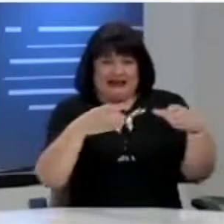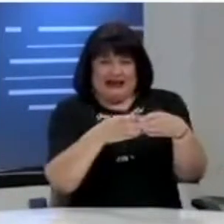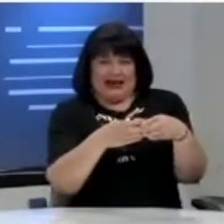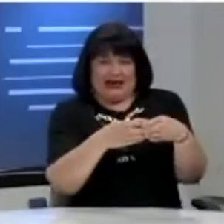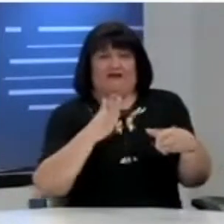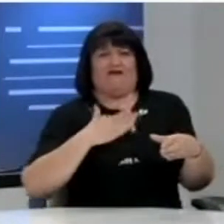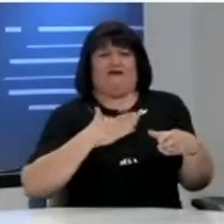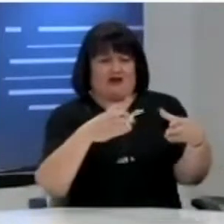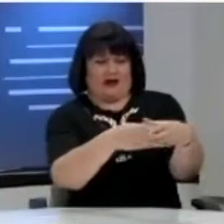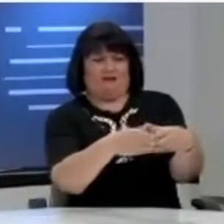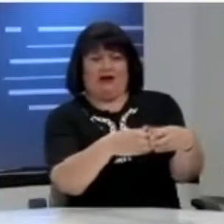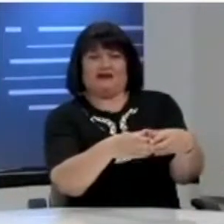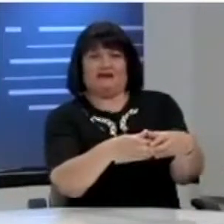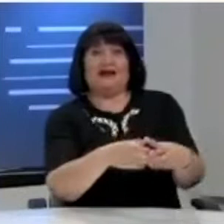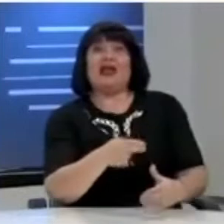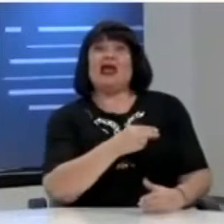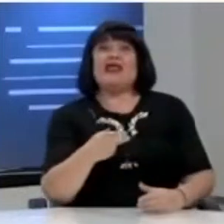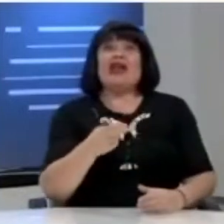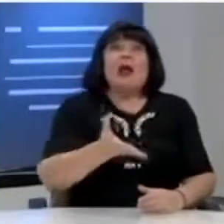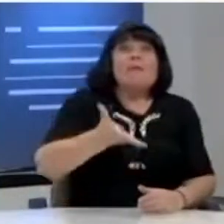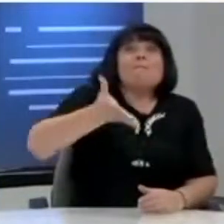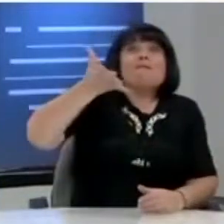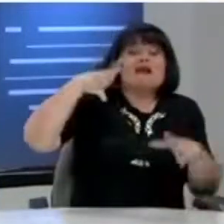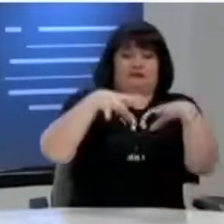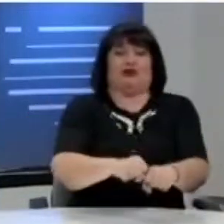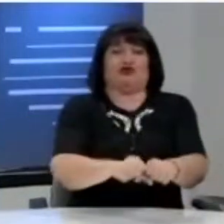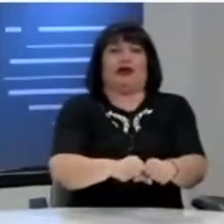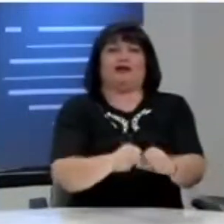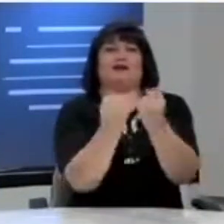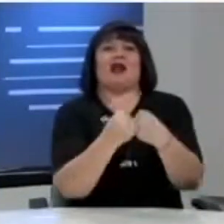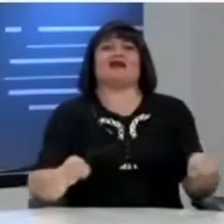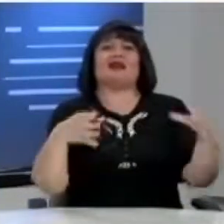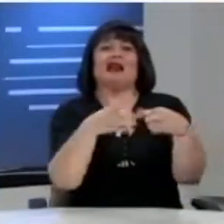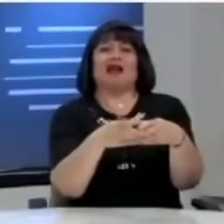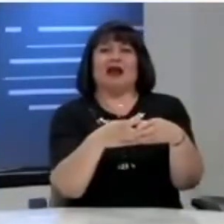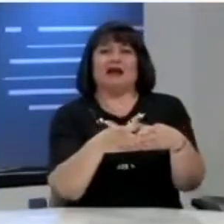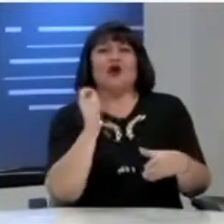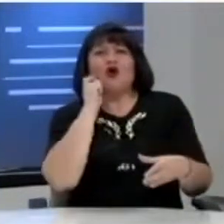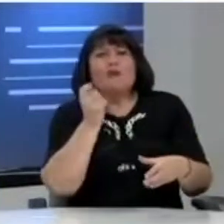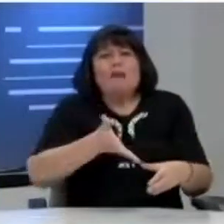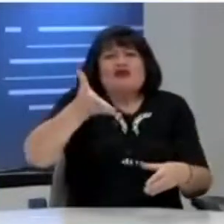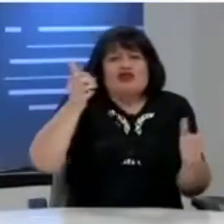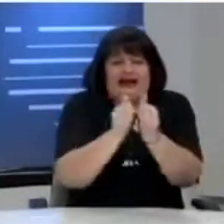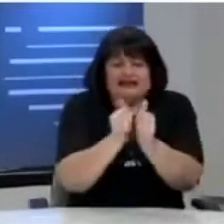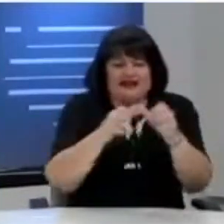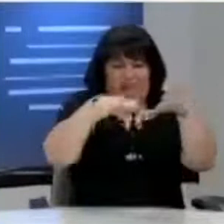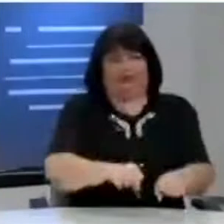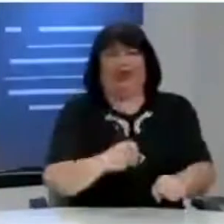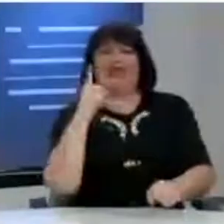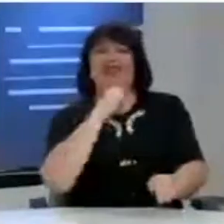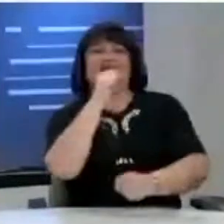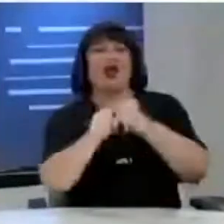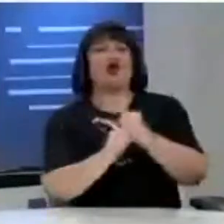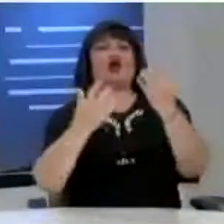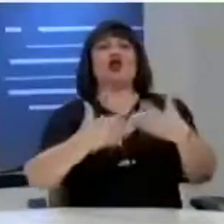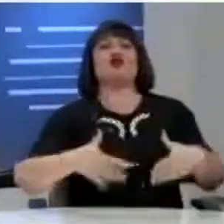αρχής. Τίθεται θέμα μητσοτακοποίησης της ανεξάρτητης αυτής αρχής, που επί 10 χρόνια ήταν μια αρχή